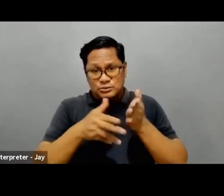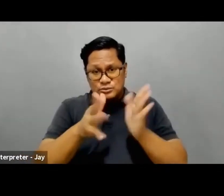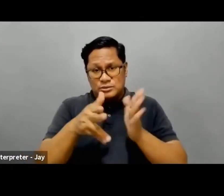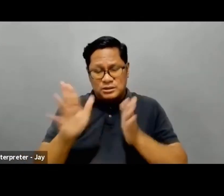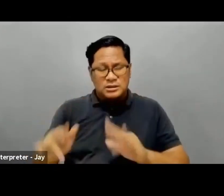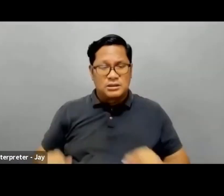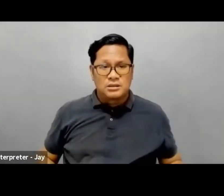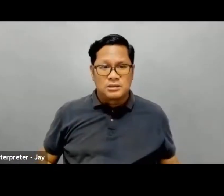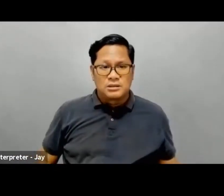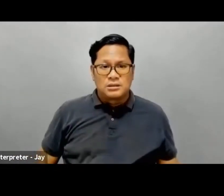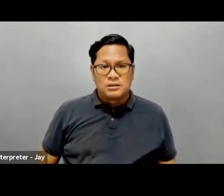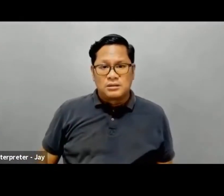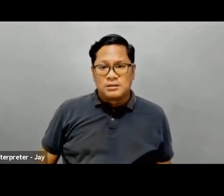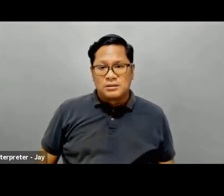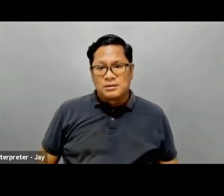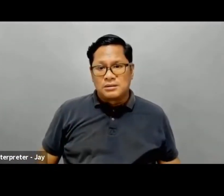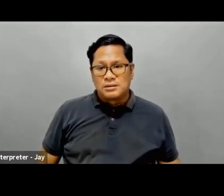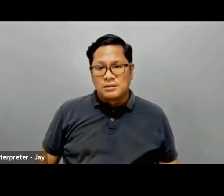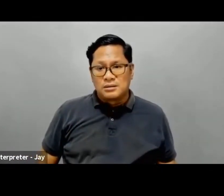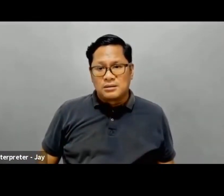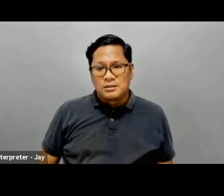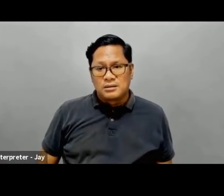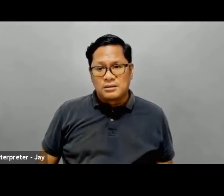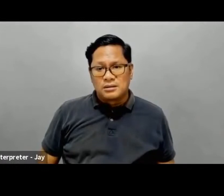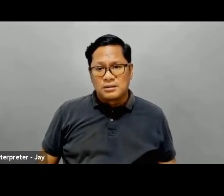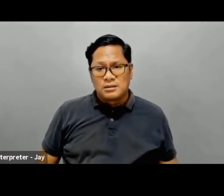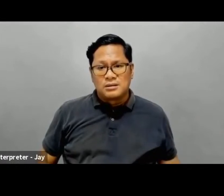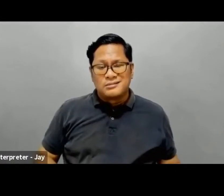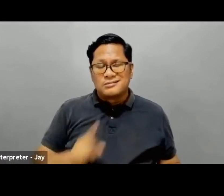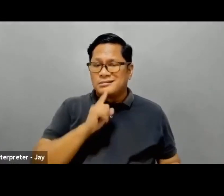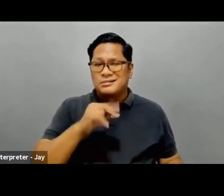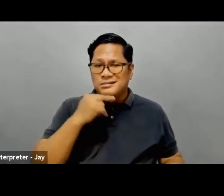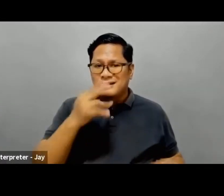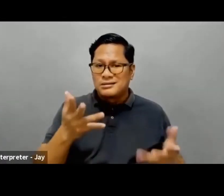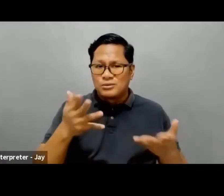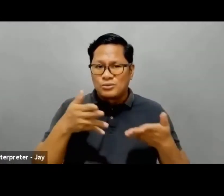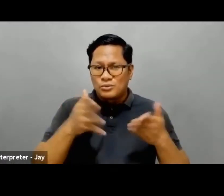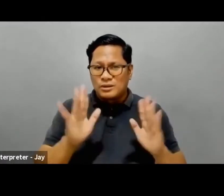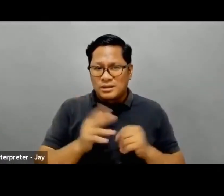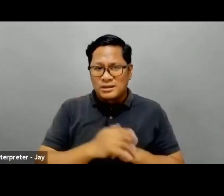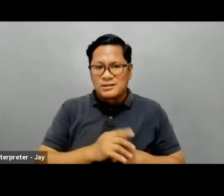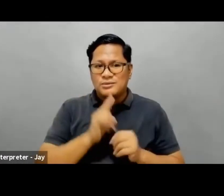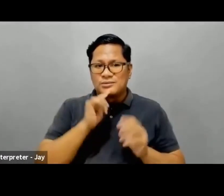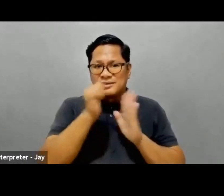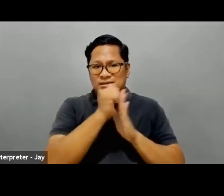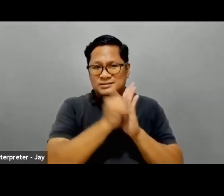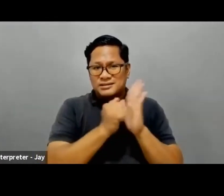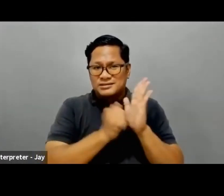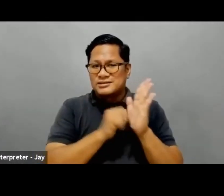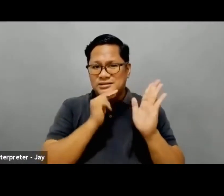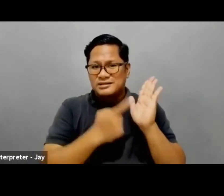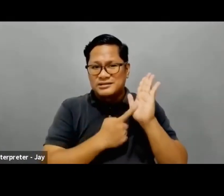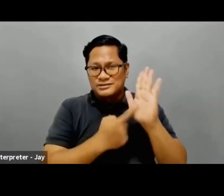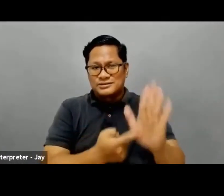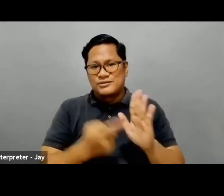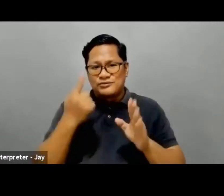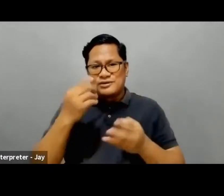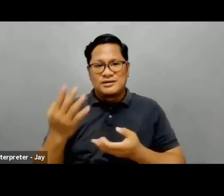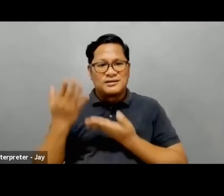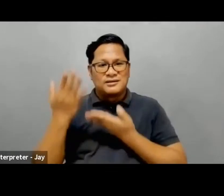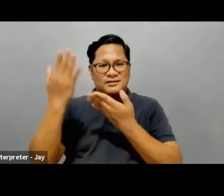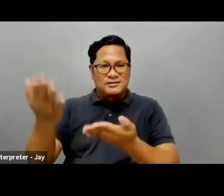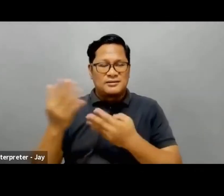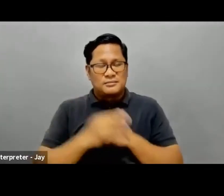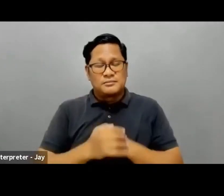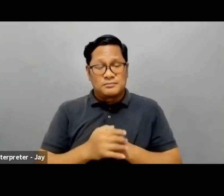think we are seeing signs of a platform that should be an agenda that should be presented to candidates, right? But